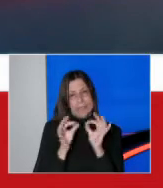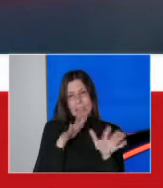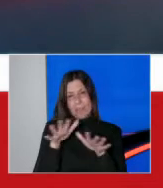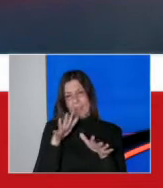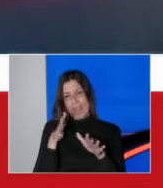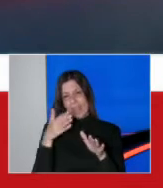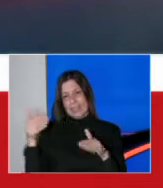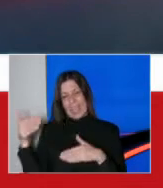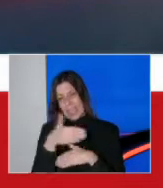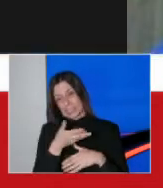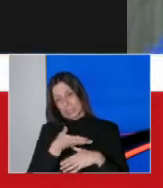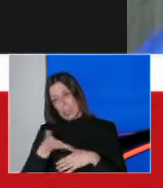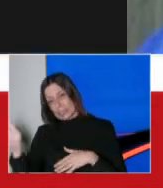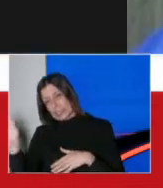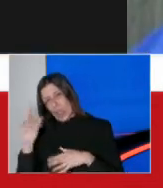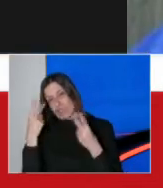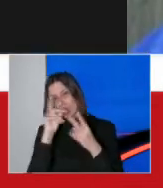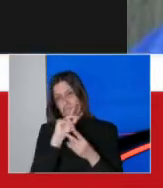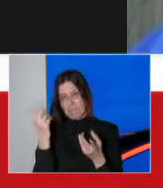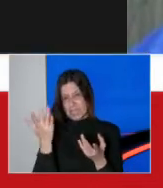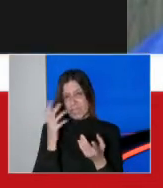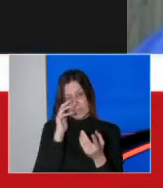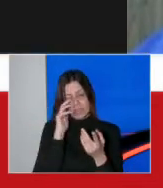הנכנס, היוצא, לא משנה מי מהם יהיה,